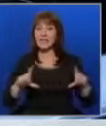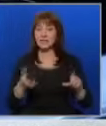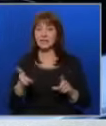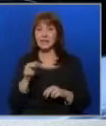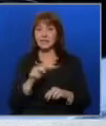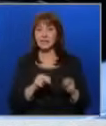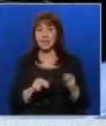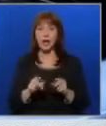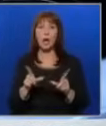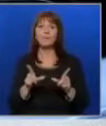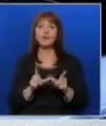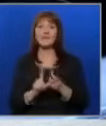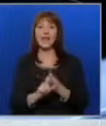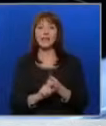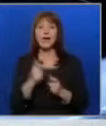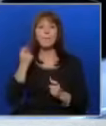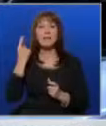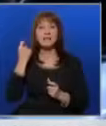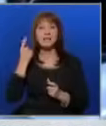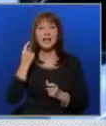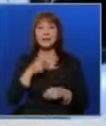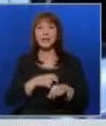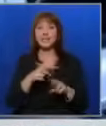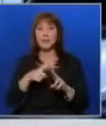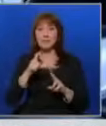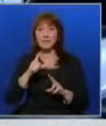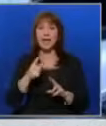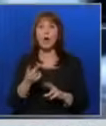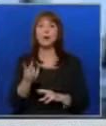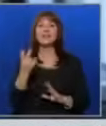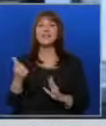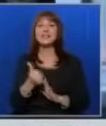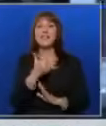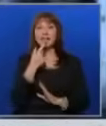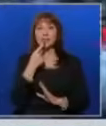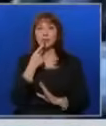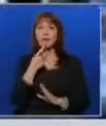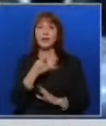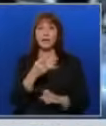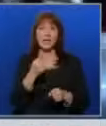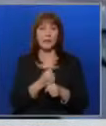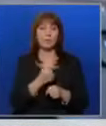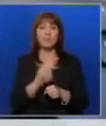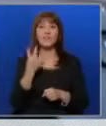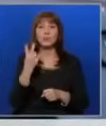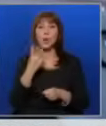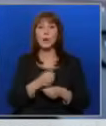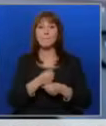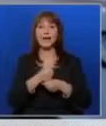заседанието. Мустафа Карадая е председател на ДПС от 2016 година и заема пост вече втори